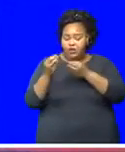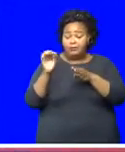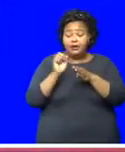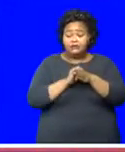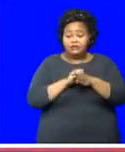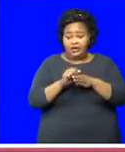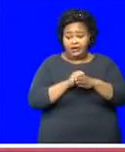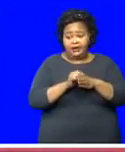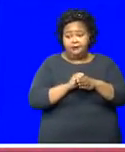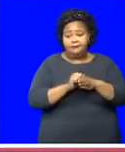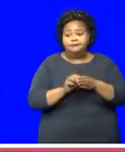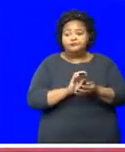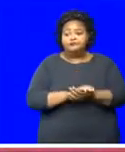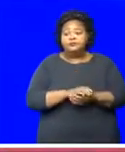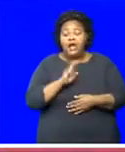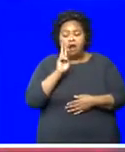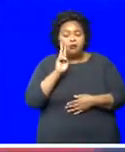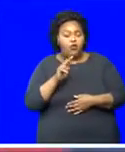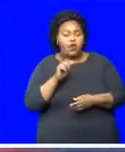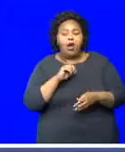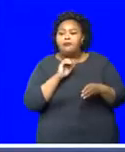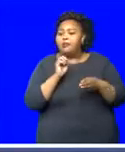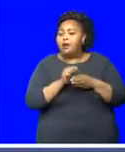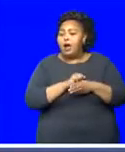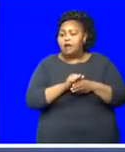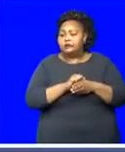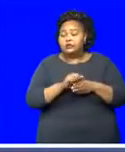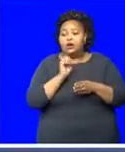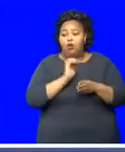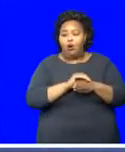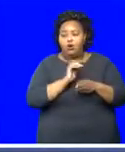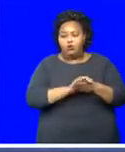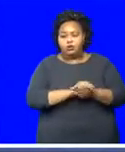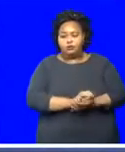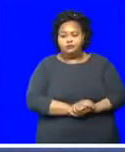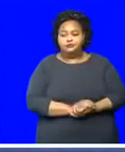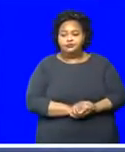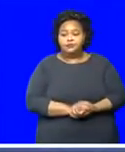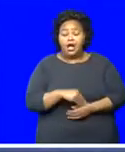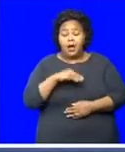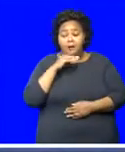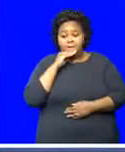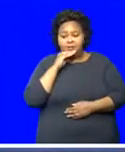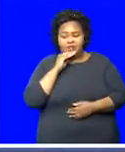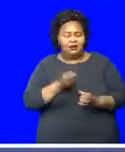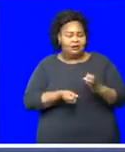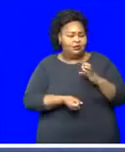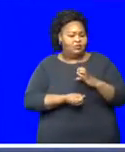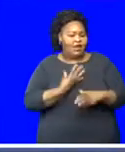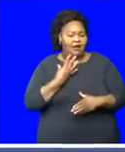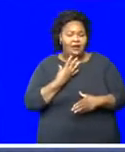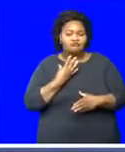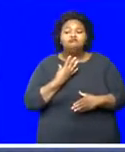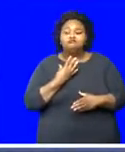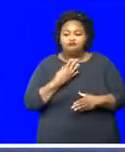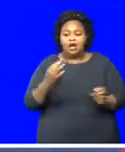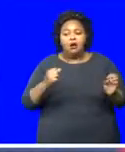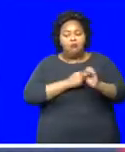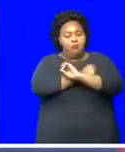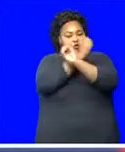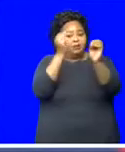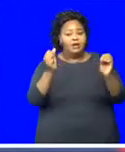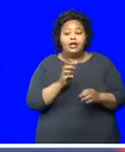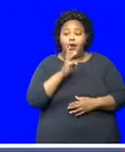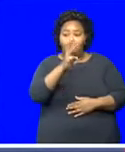So in terms of what they're doing, I believe this is the beginning of something that is going to be ongoing very good, especially seeing